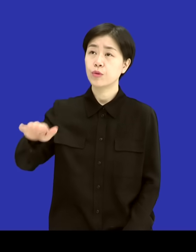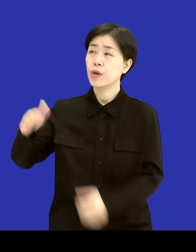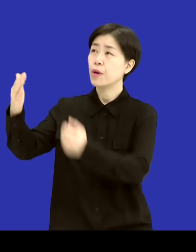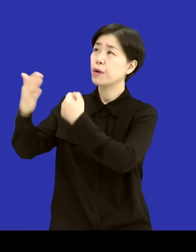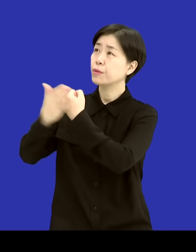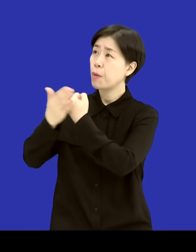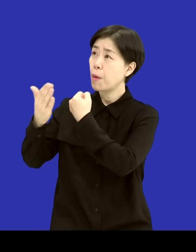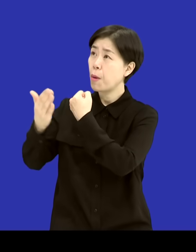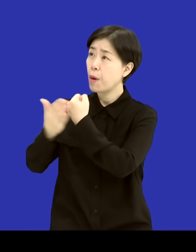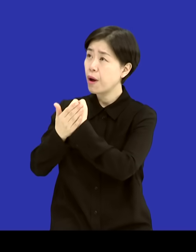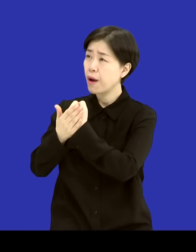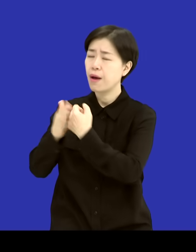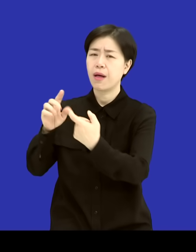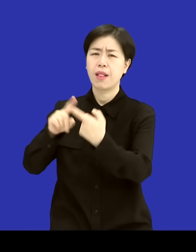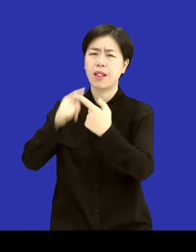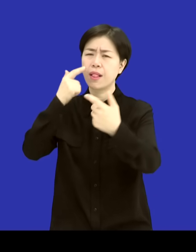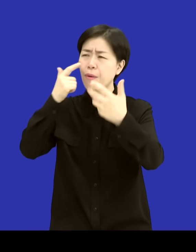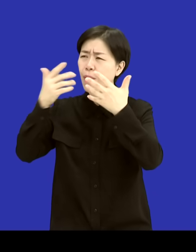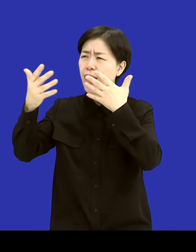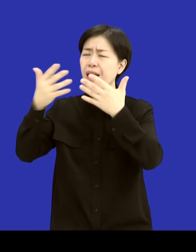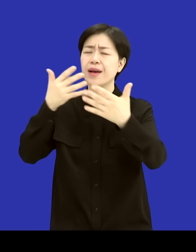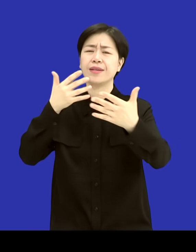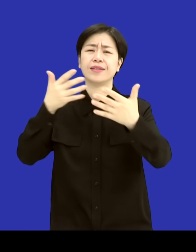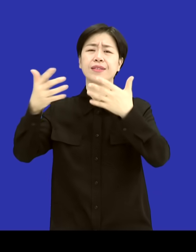sento che ci